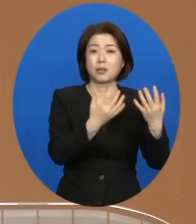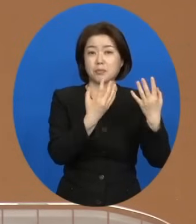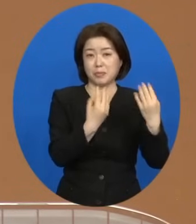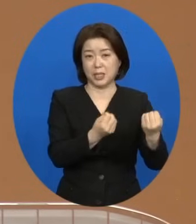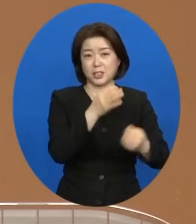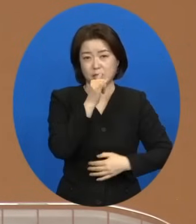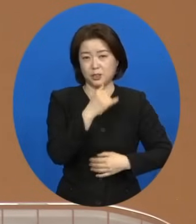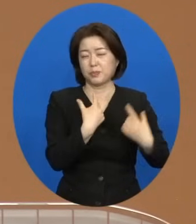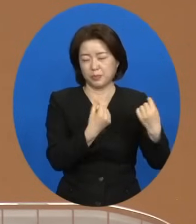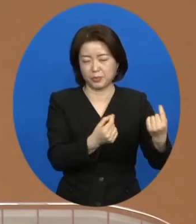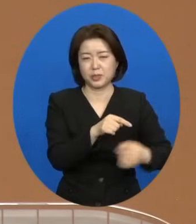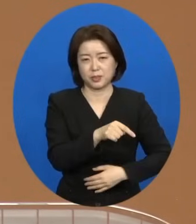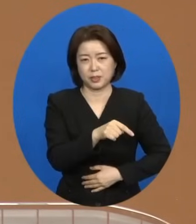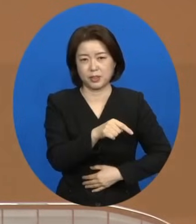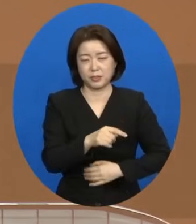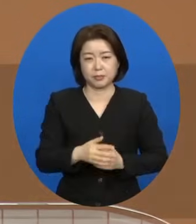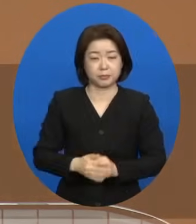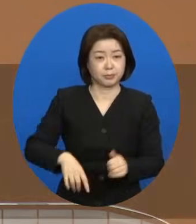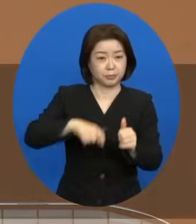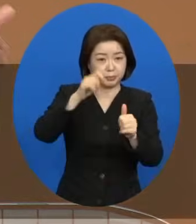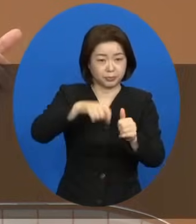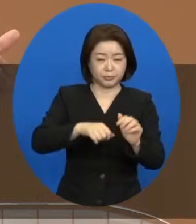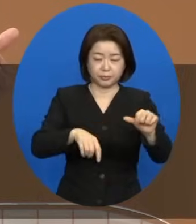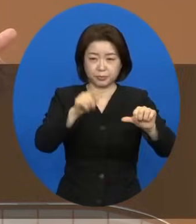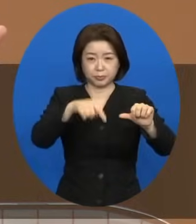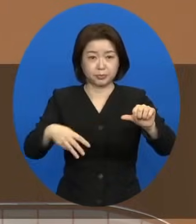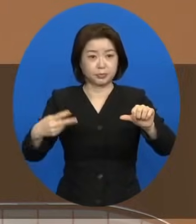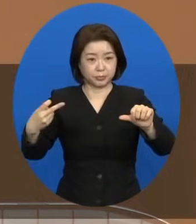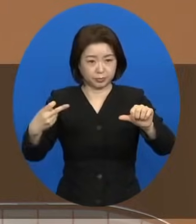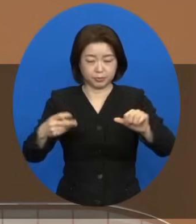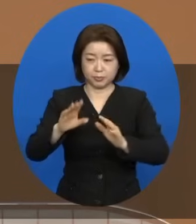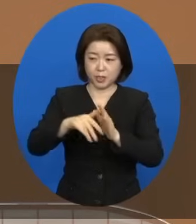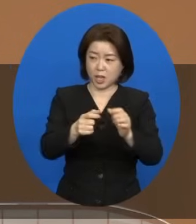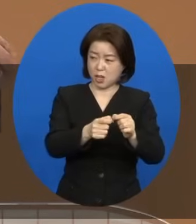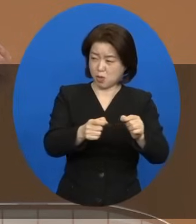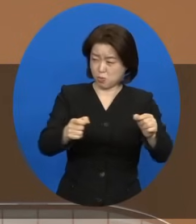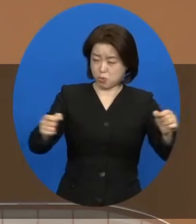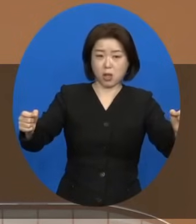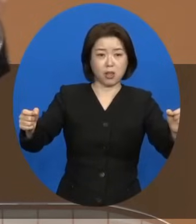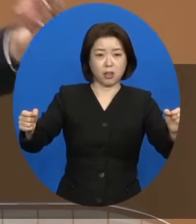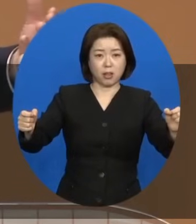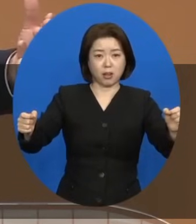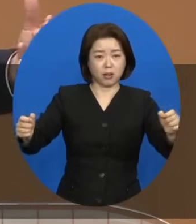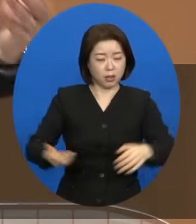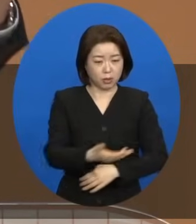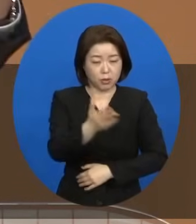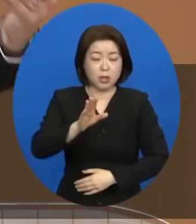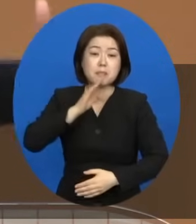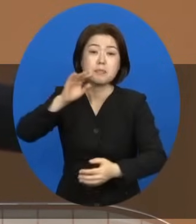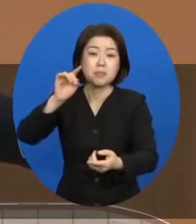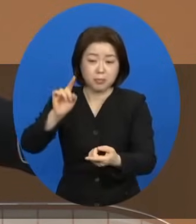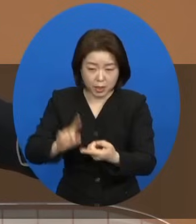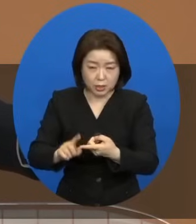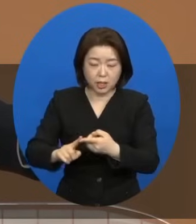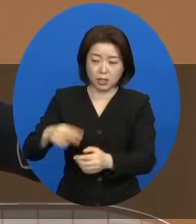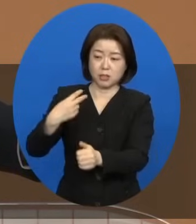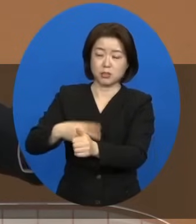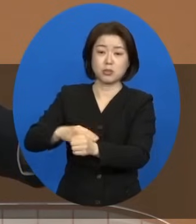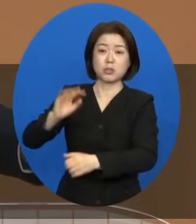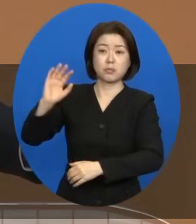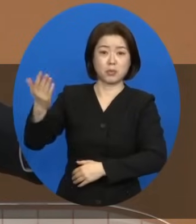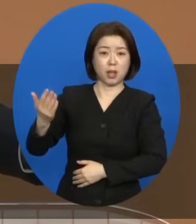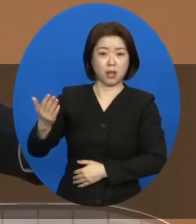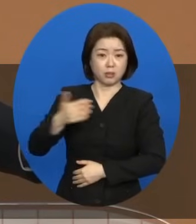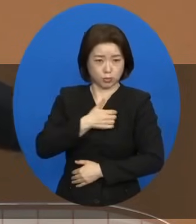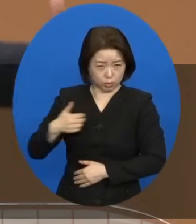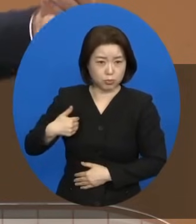그래요 히브리서 5장 12절에 때가 오래되었으므로 시간이 많이 지났습니다 너희가 마땅히 선생이 되었을